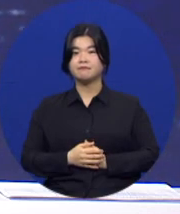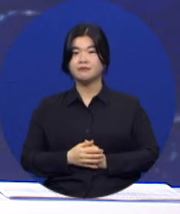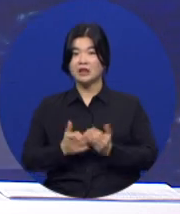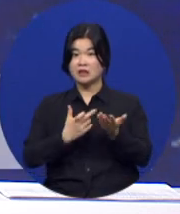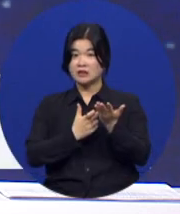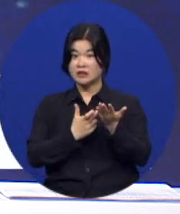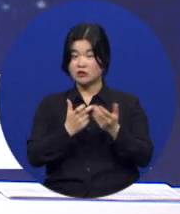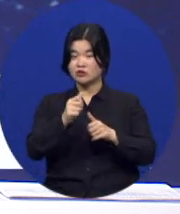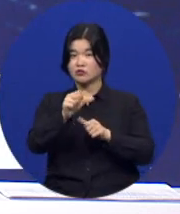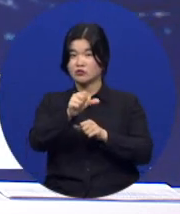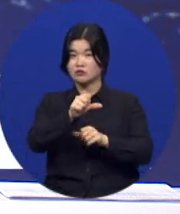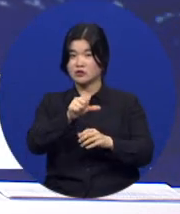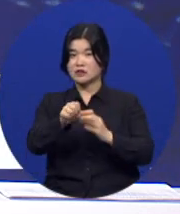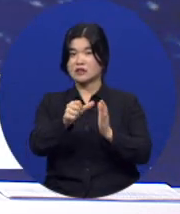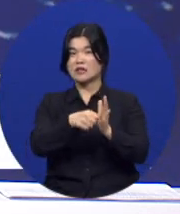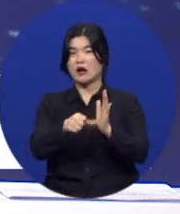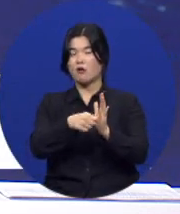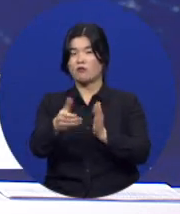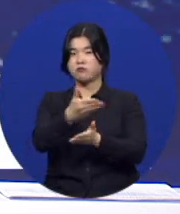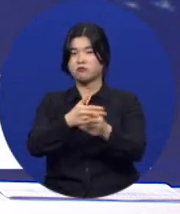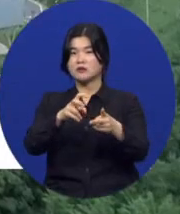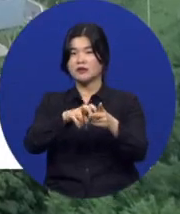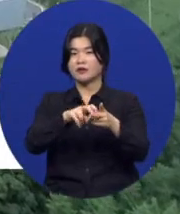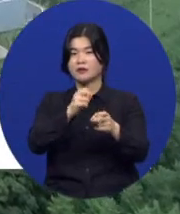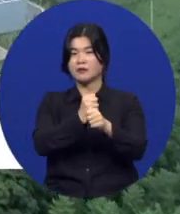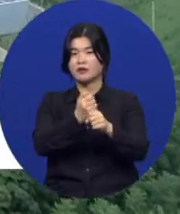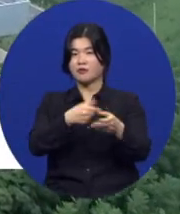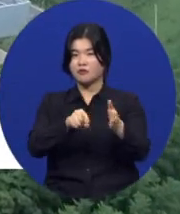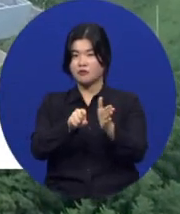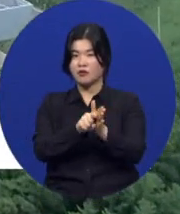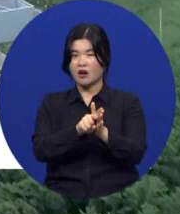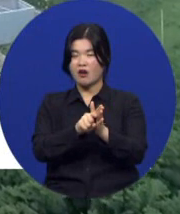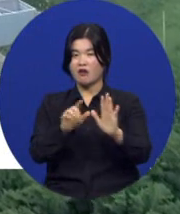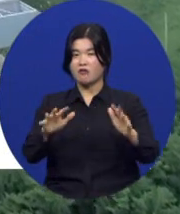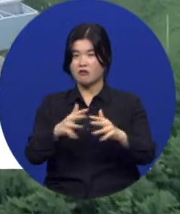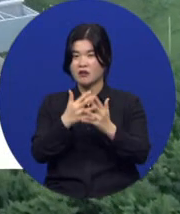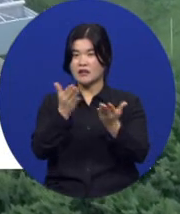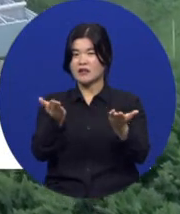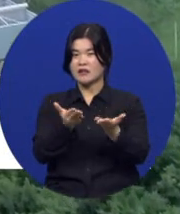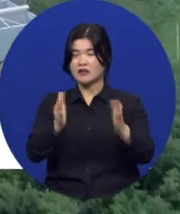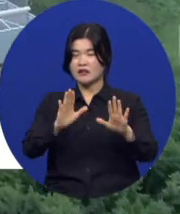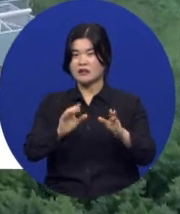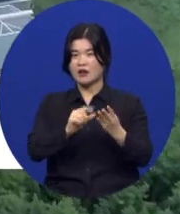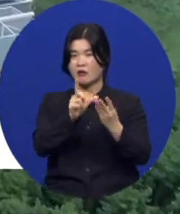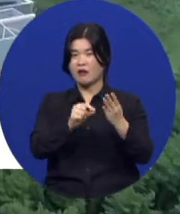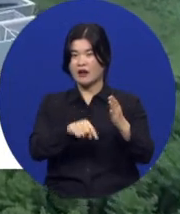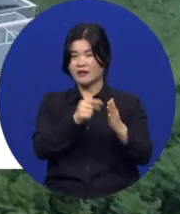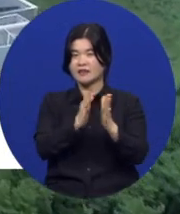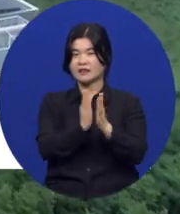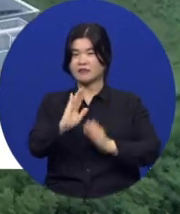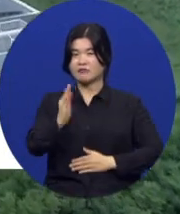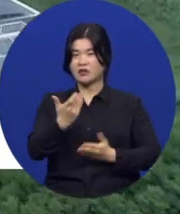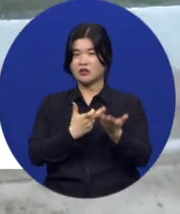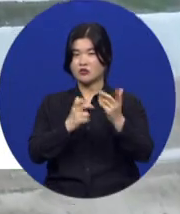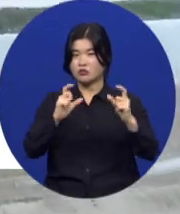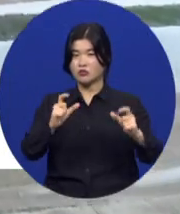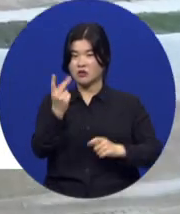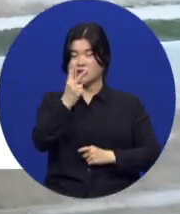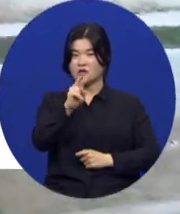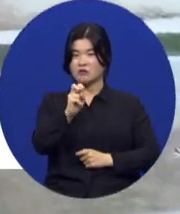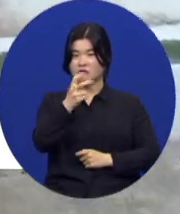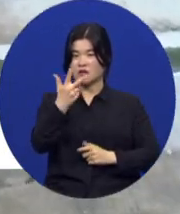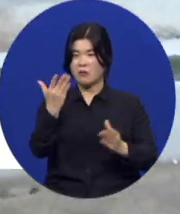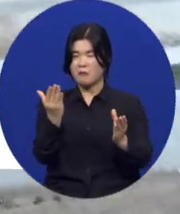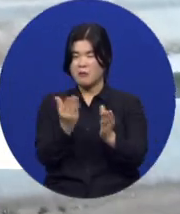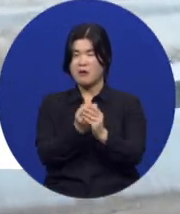제주 자원순환 클러스터 산업단지를 조성하기 위한 조사 설계 용역 이 이달 안에 시작됩니다 제주도는 2027년